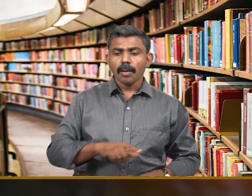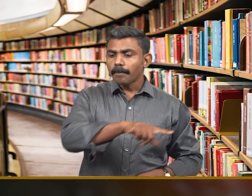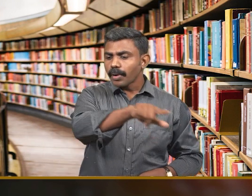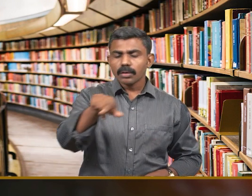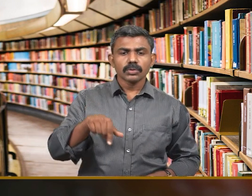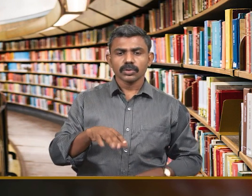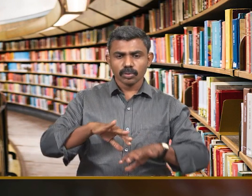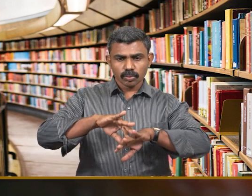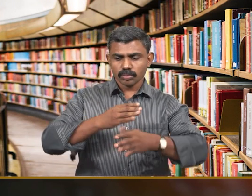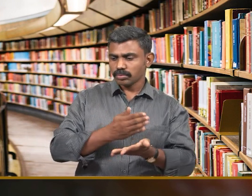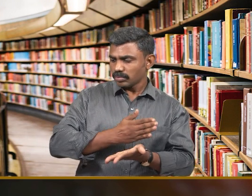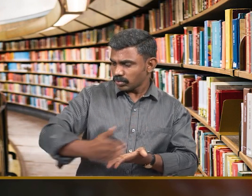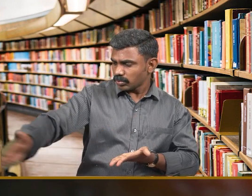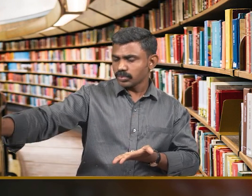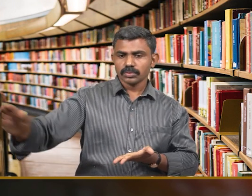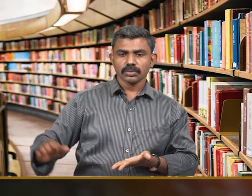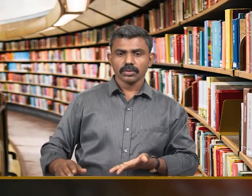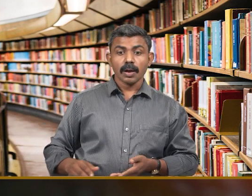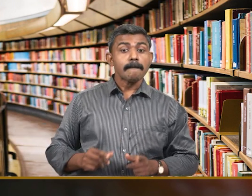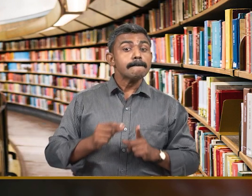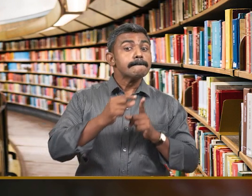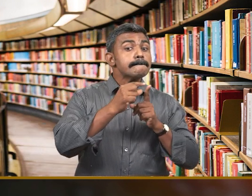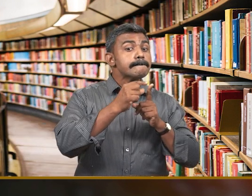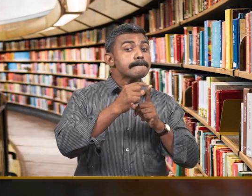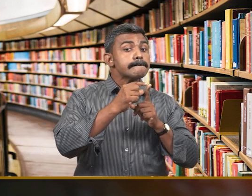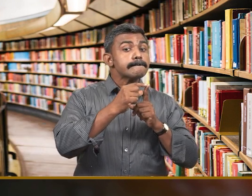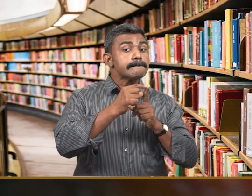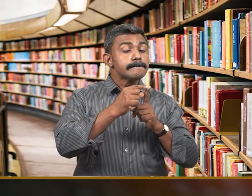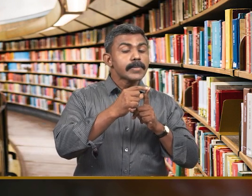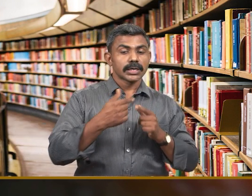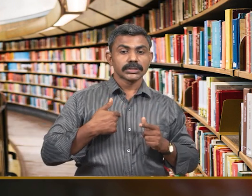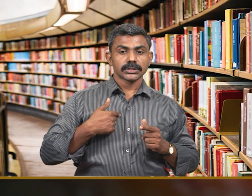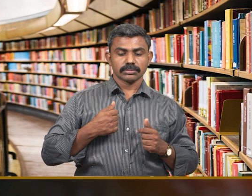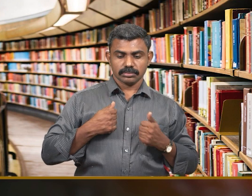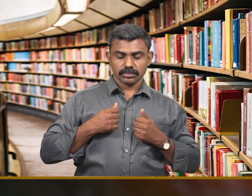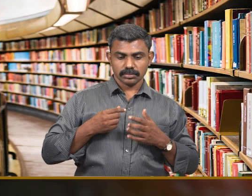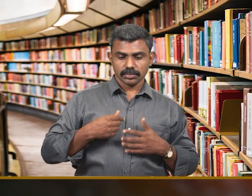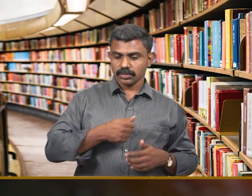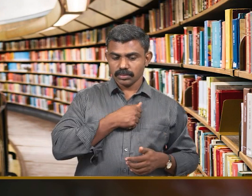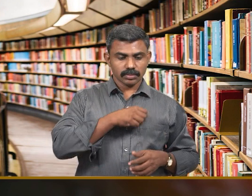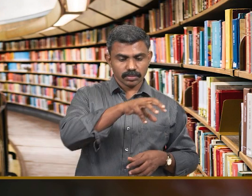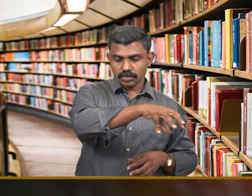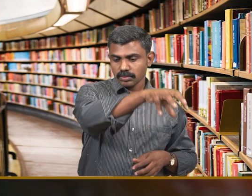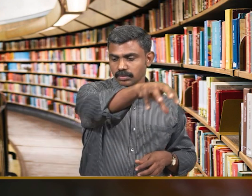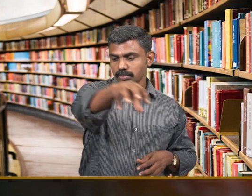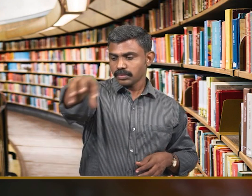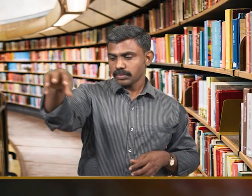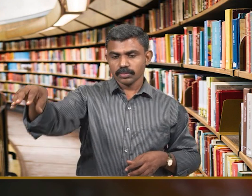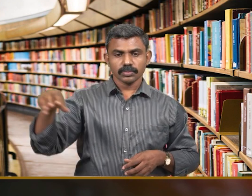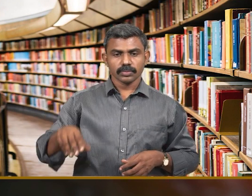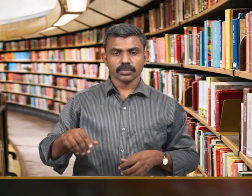ஒழிச்சிட்டு அதுக்கு ஈடு என்னன்னா பாசிஸ்ட் கட்சி பிரதிநிதிகளை கொண்ட ஒரு அமைப்பு உருவாக்குறாங்க. இவங்க தான் என்ன